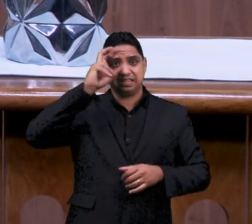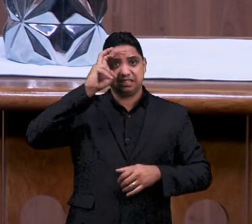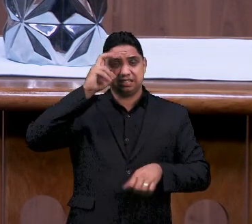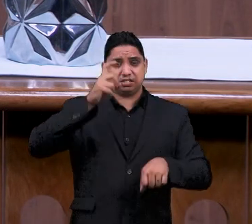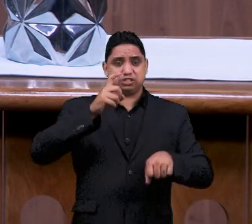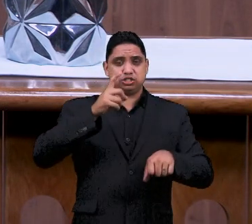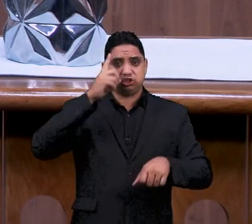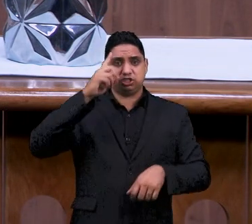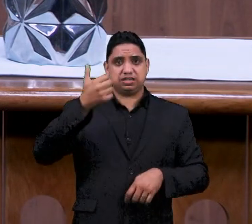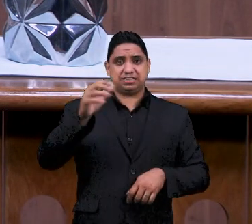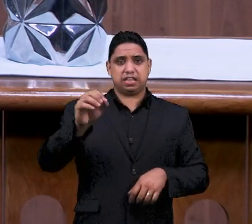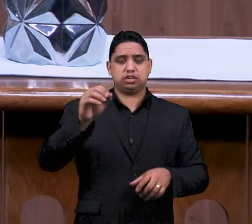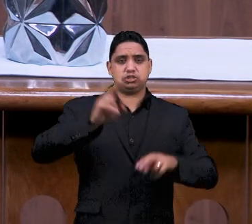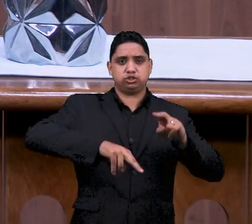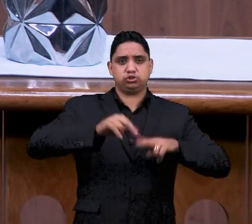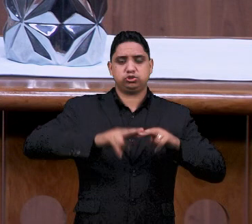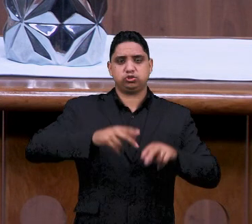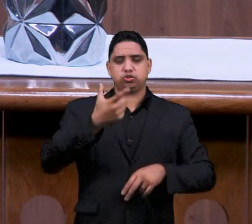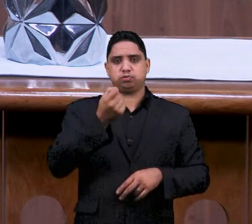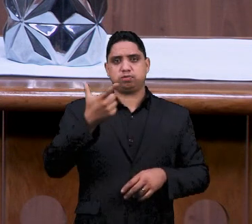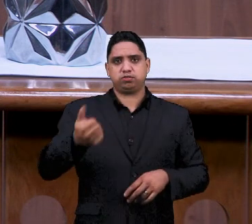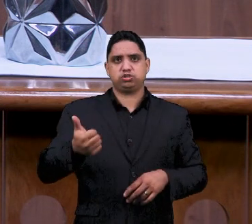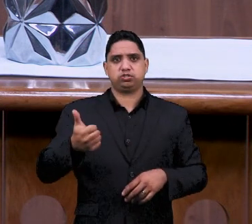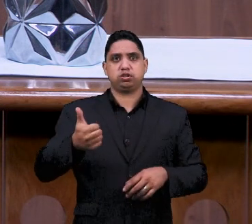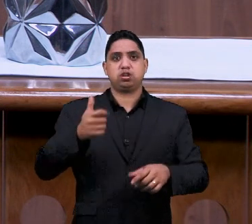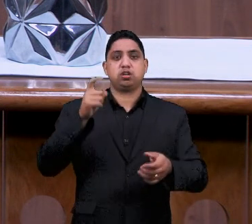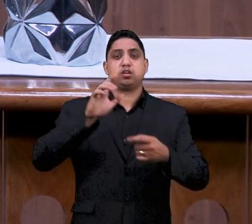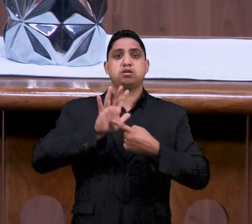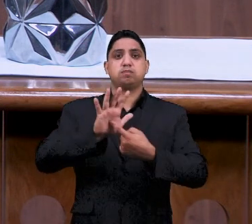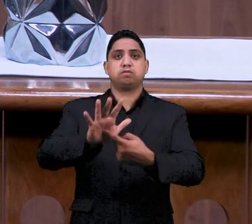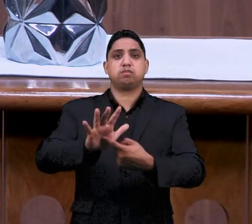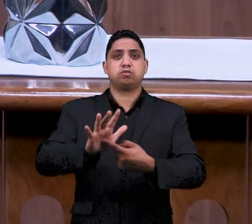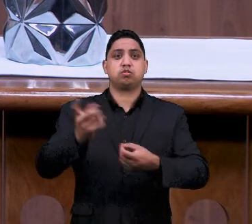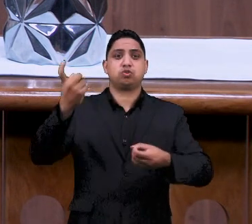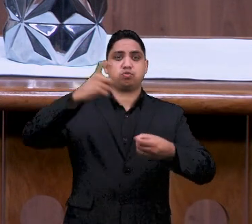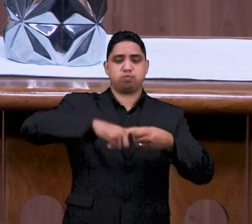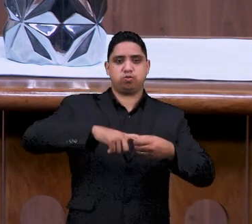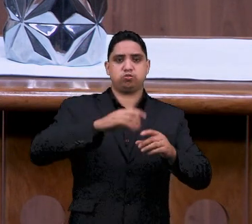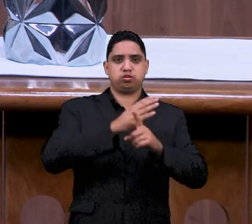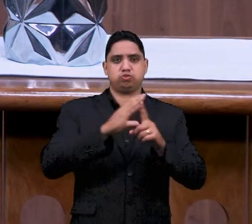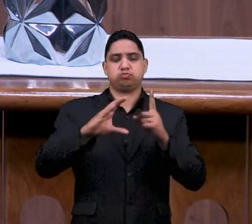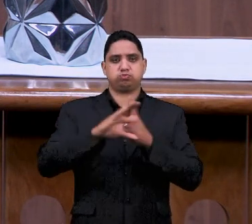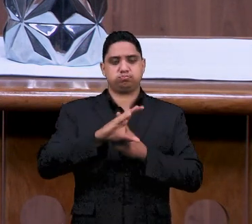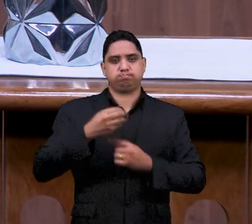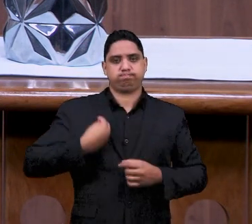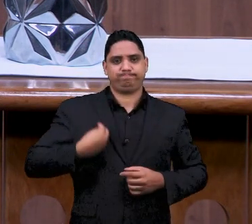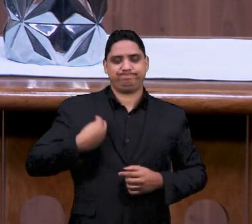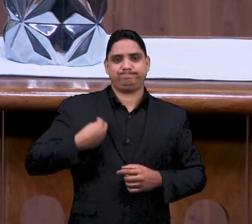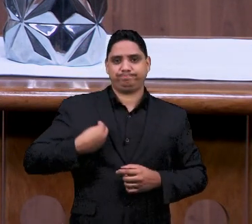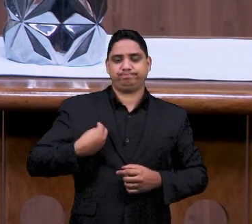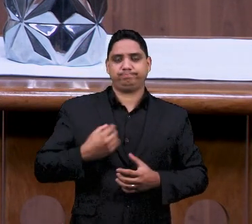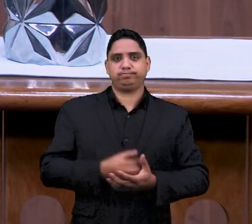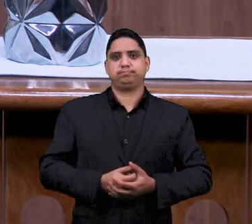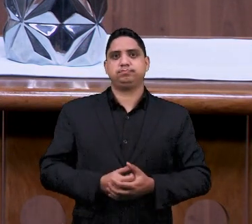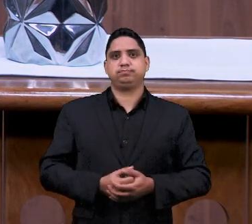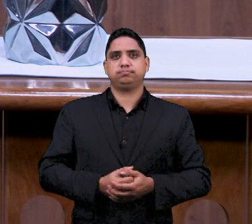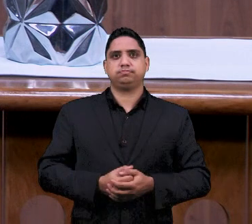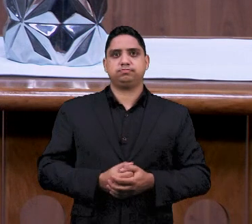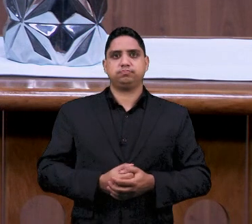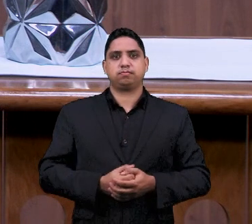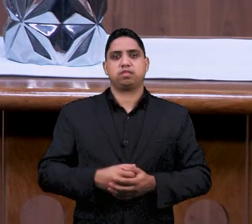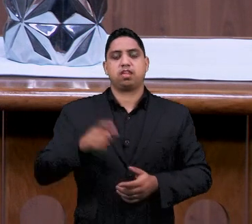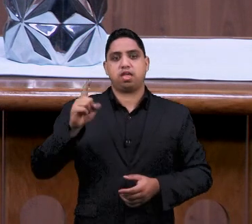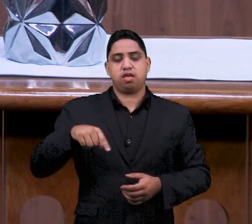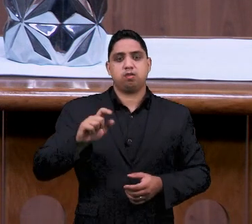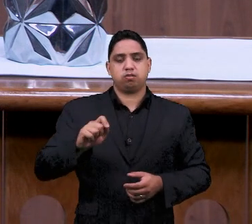jeudi 10 juin de 2021 qui parle sur le retour au culte présentiel. C'est une